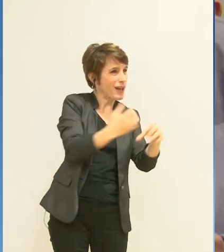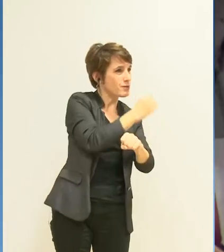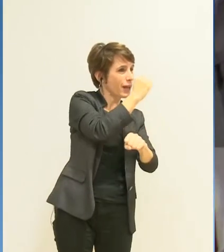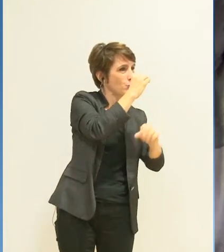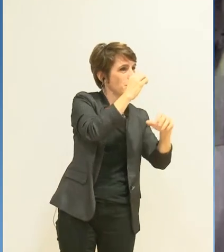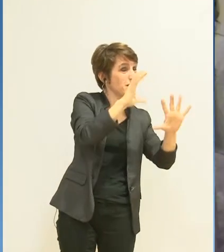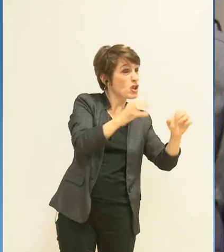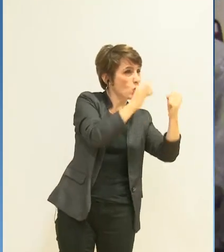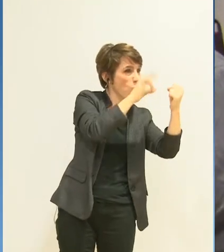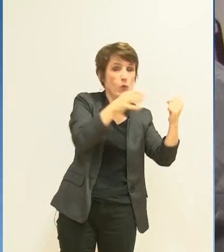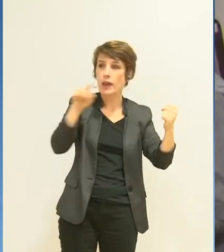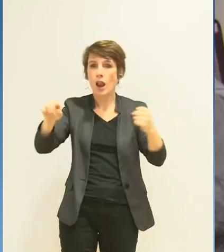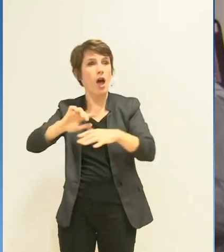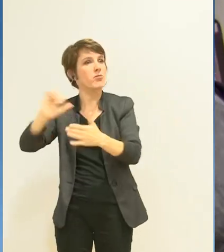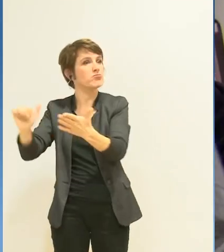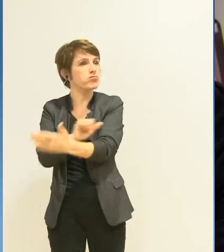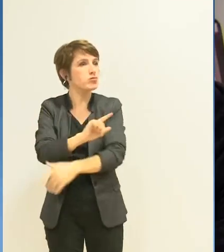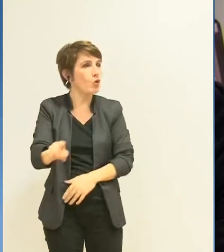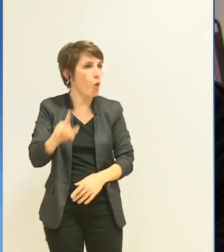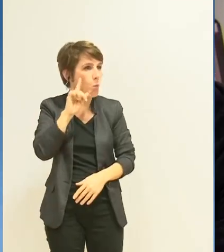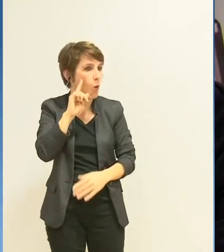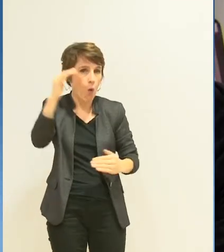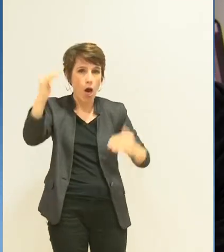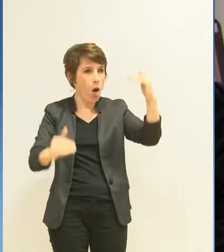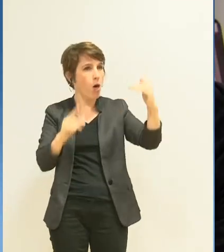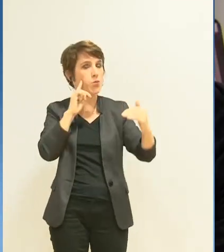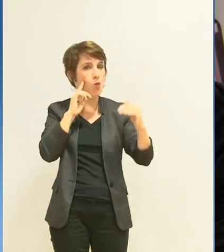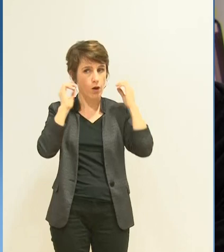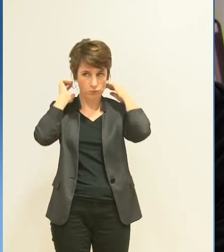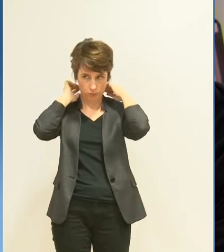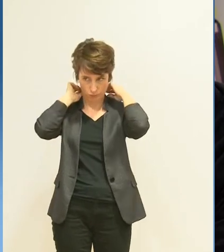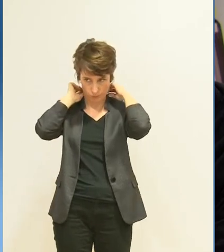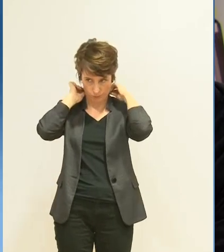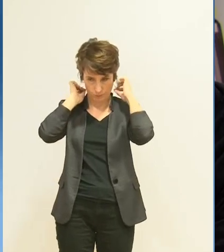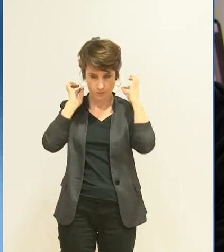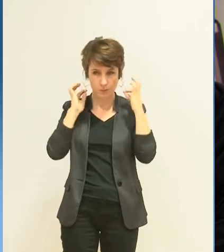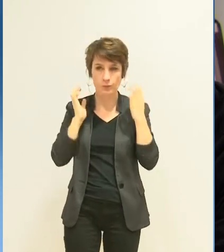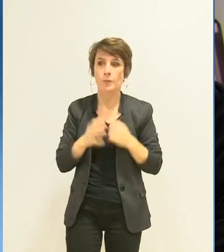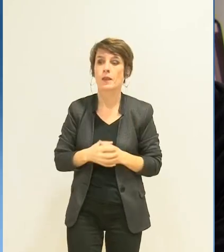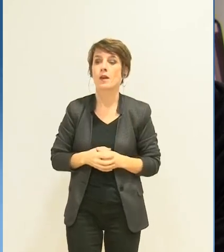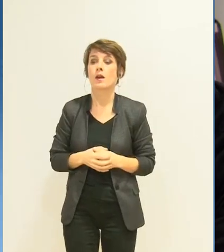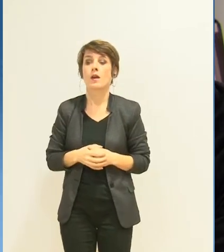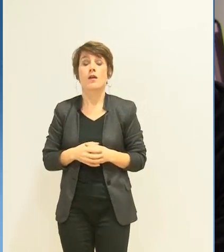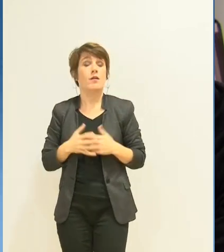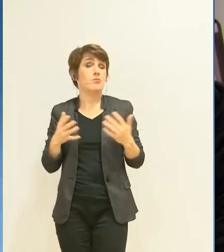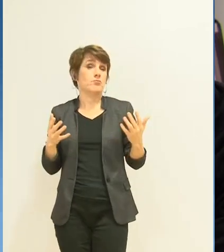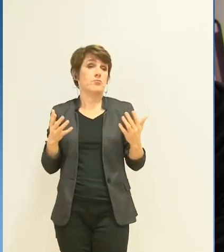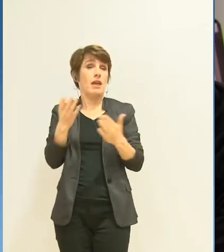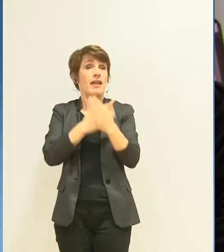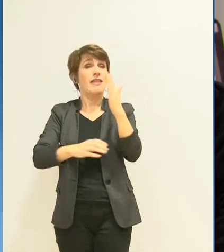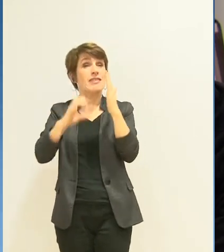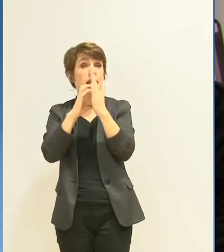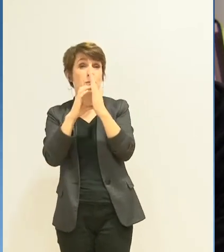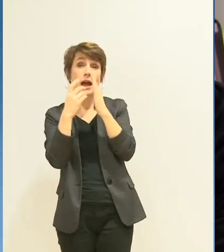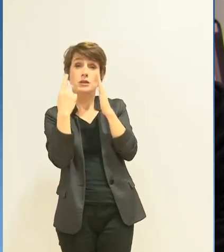pas ce qui vaut pour l'un ne vaudrait-il pas pour l'autre il y a en réalité dans la délibération que vous